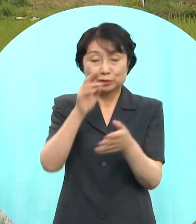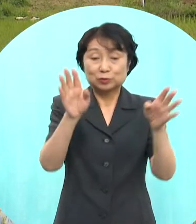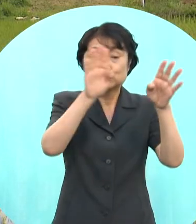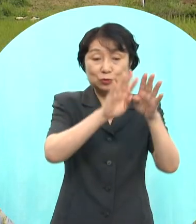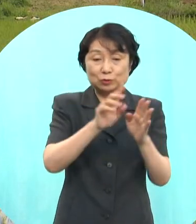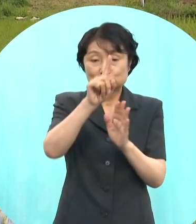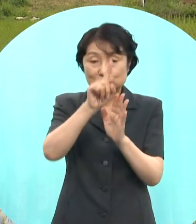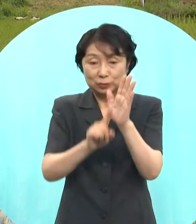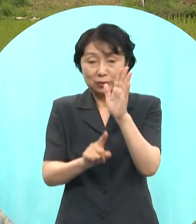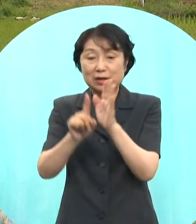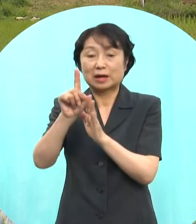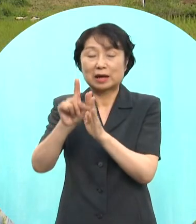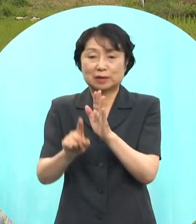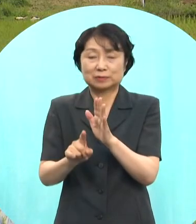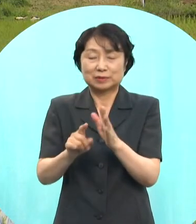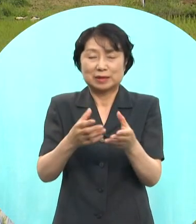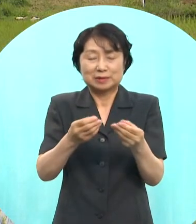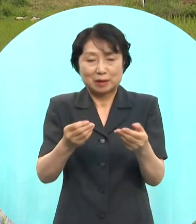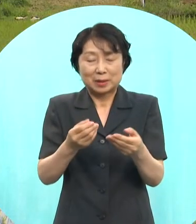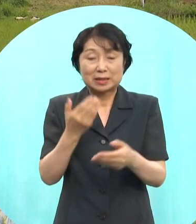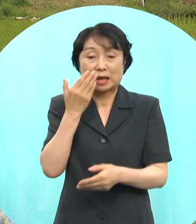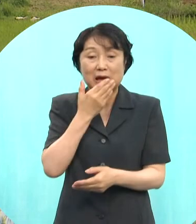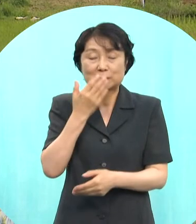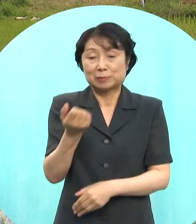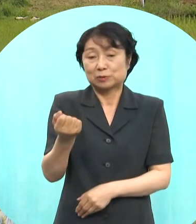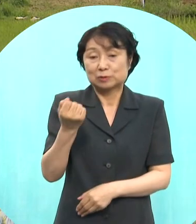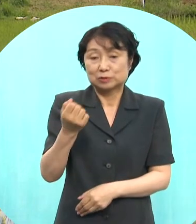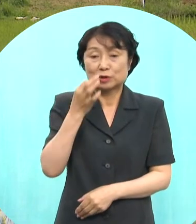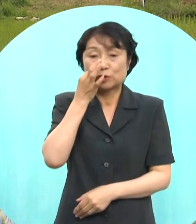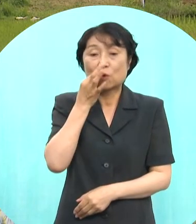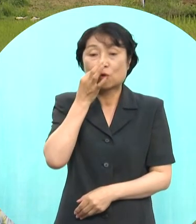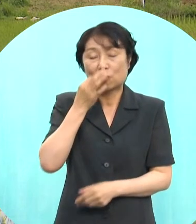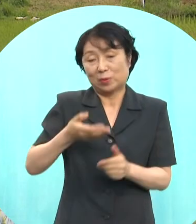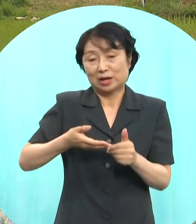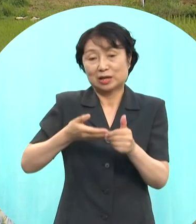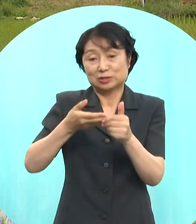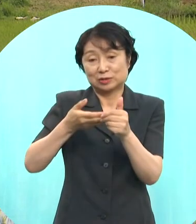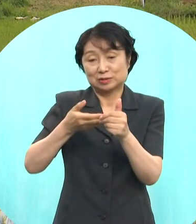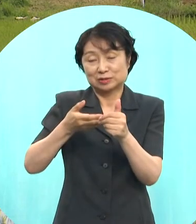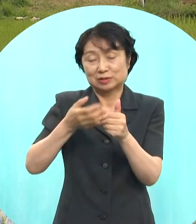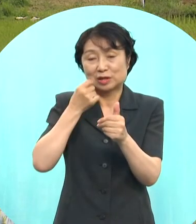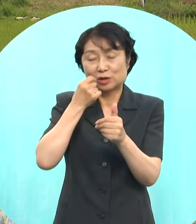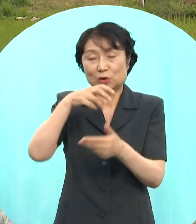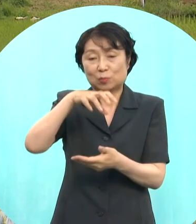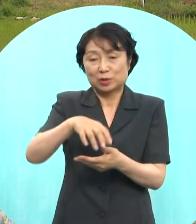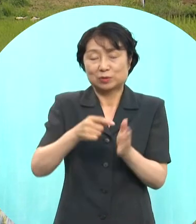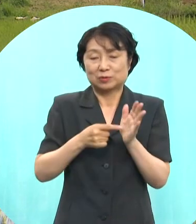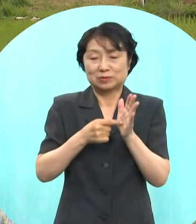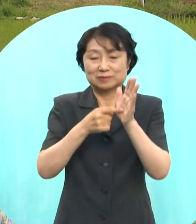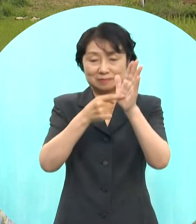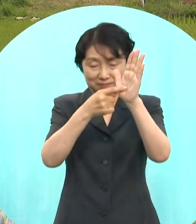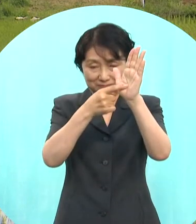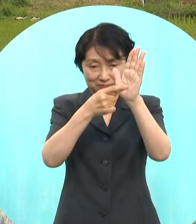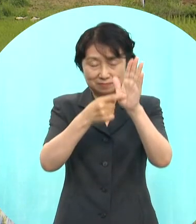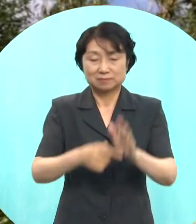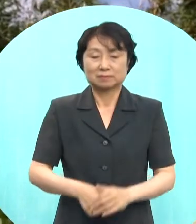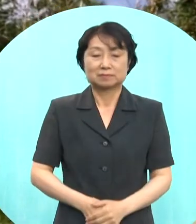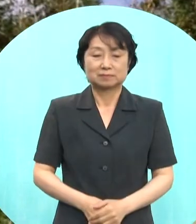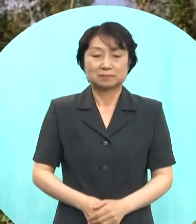夜の温度差が大きいため、粘りや甘みの強い米が育つ米どころとして知られています